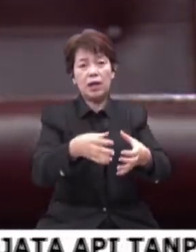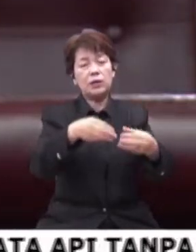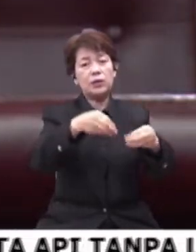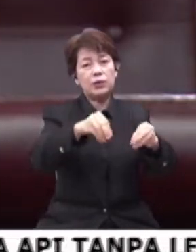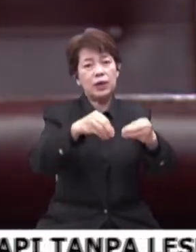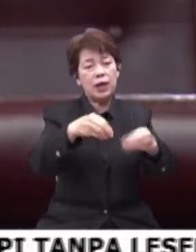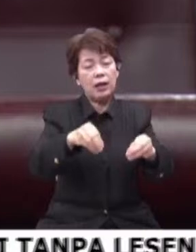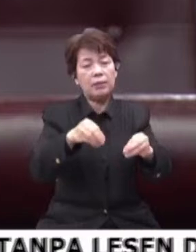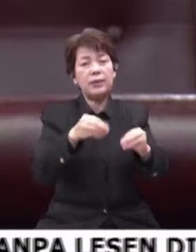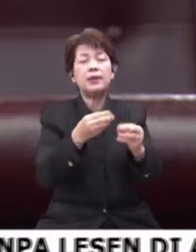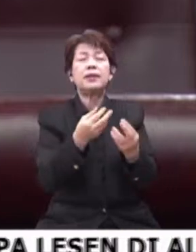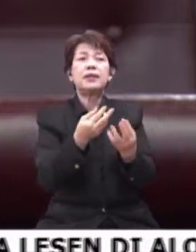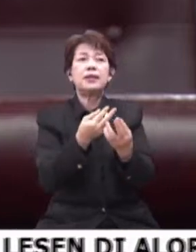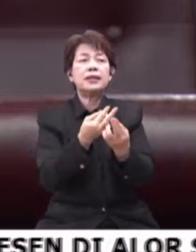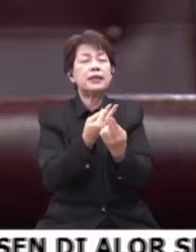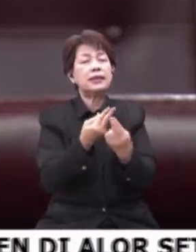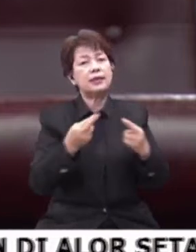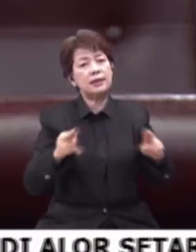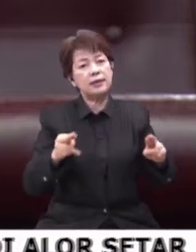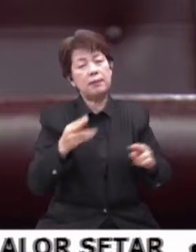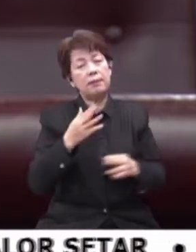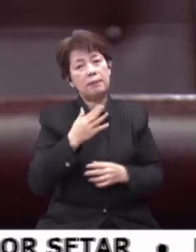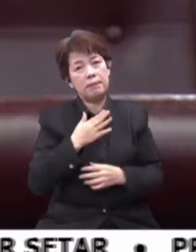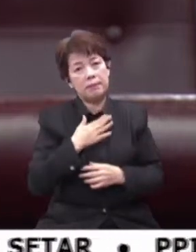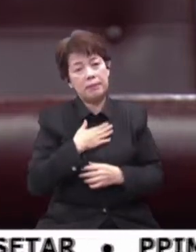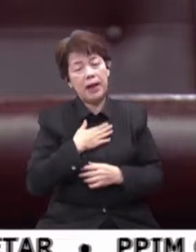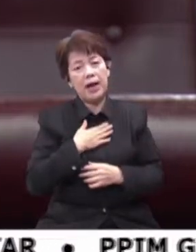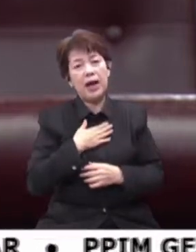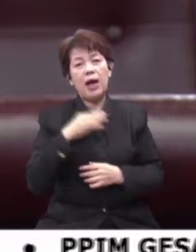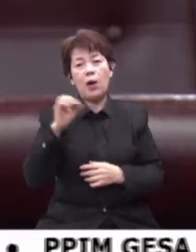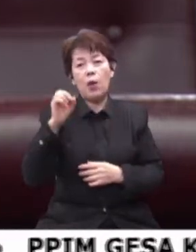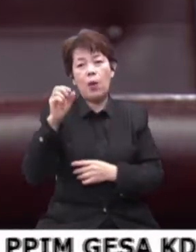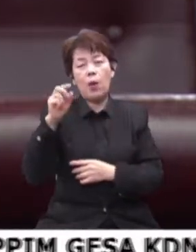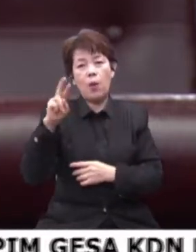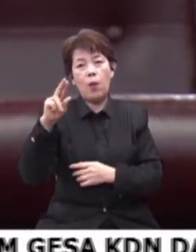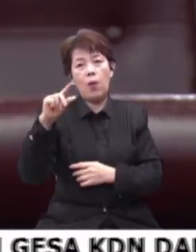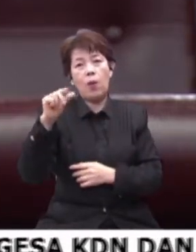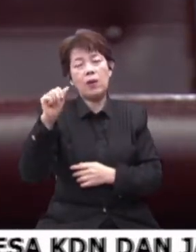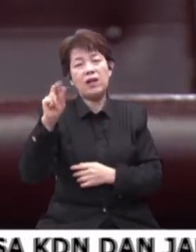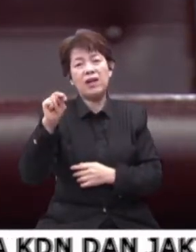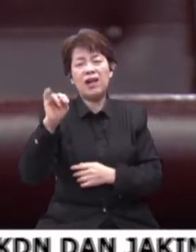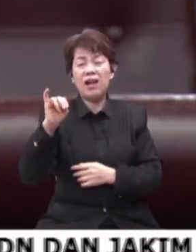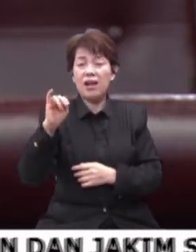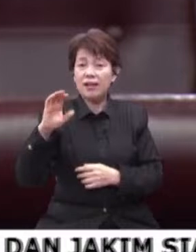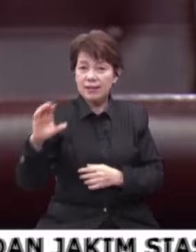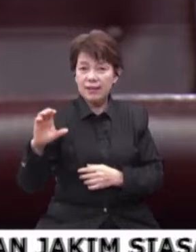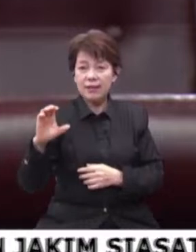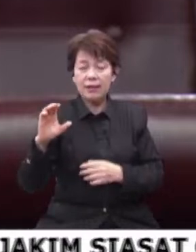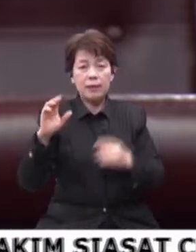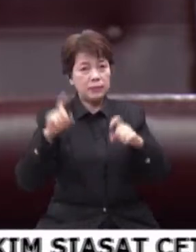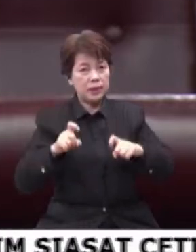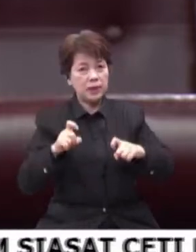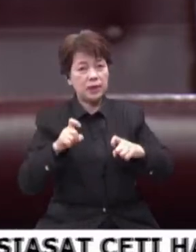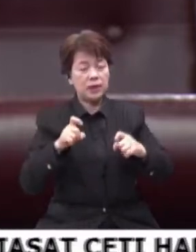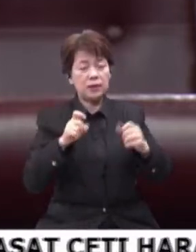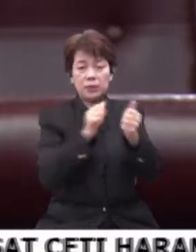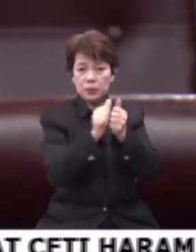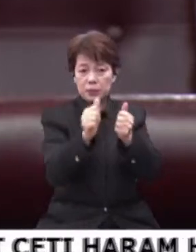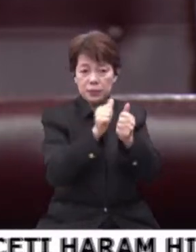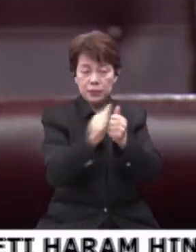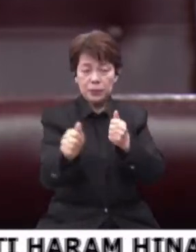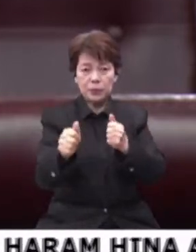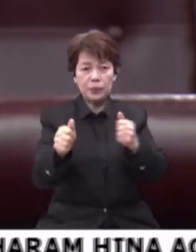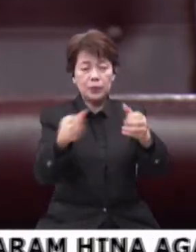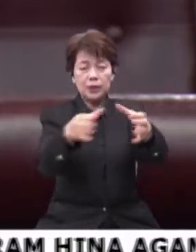pesisiran maggot dan my ogenik jadi setiap bahan organik Ini mesti dapat kelulusan dua